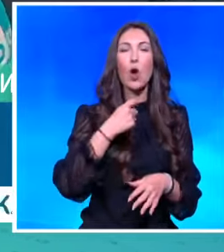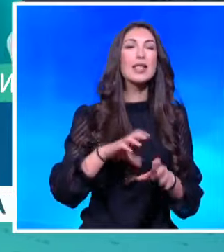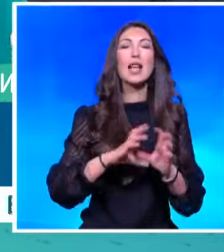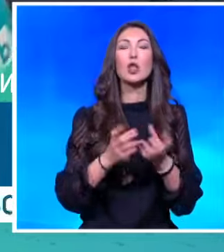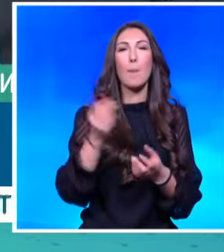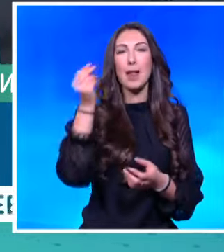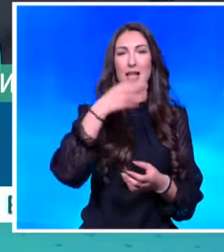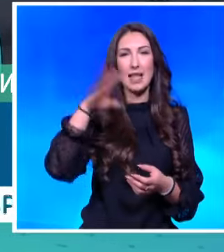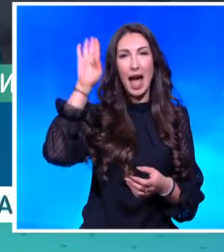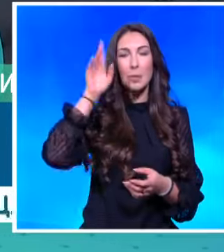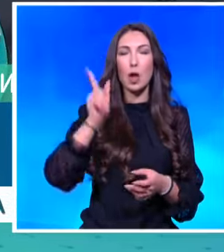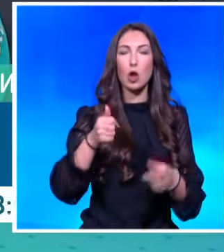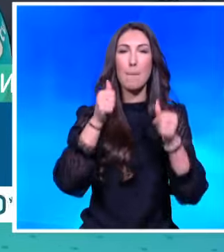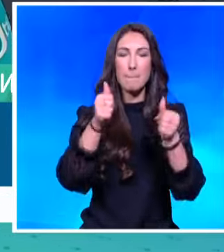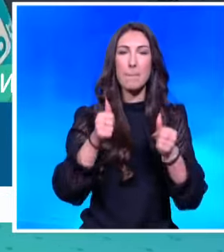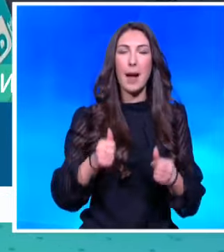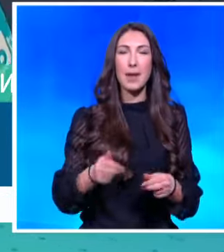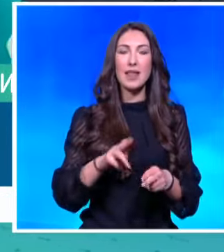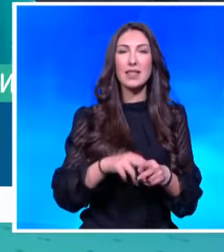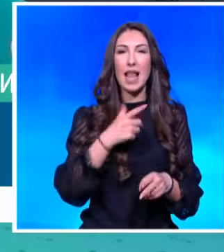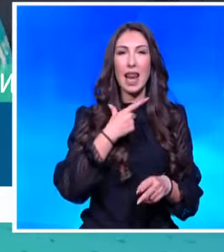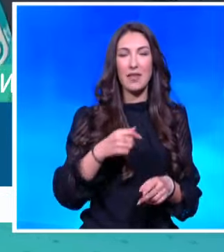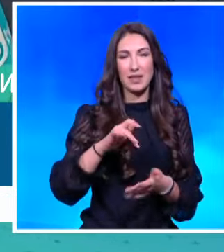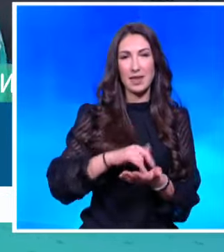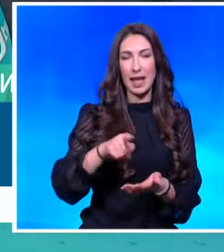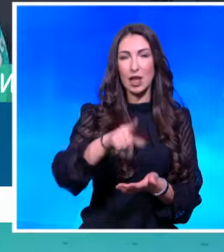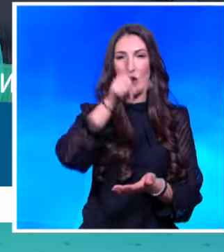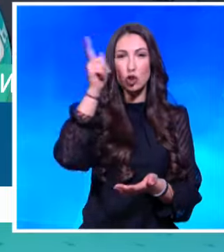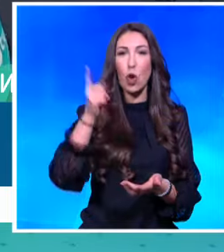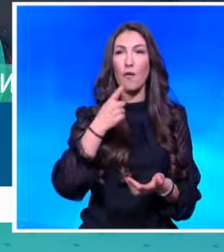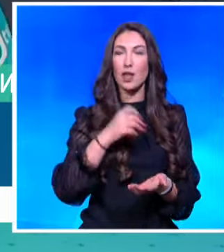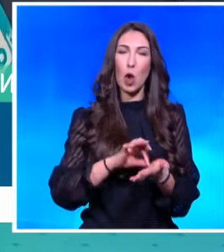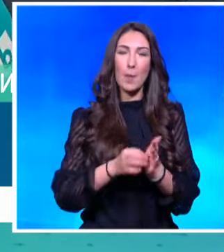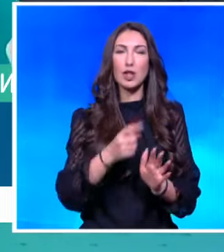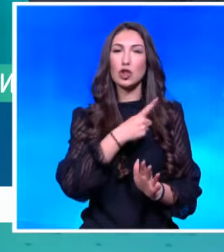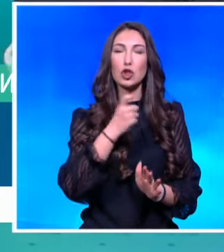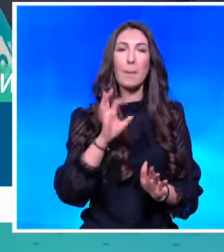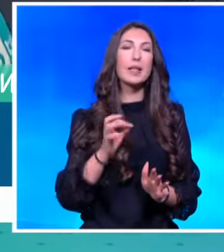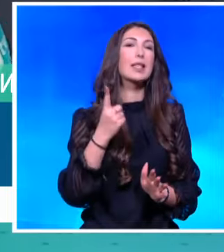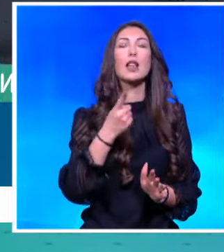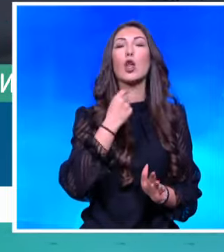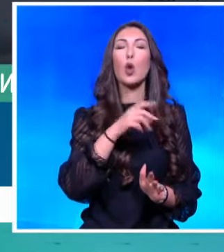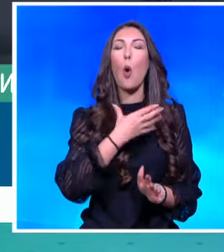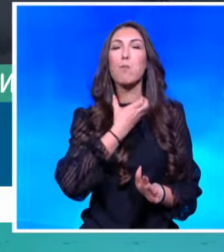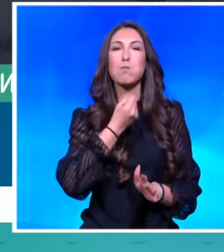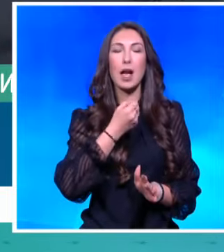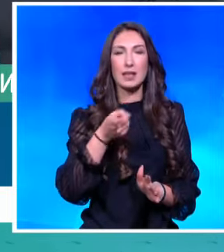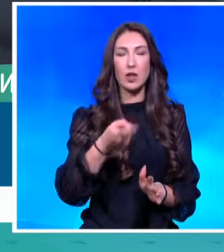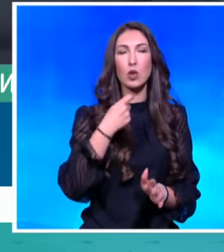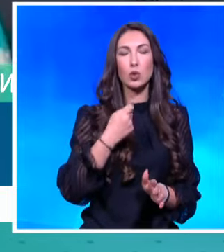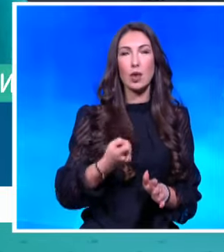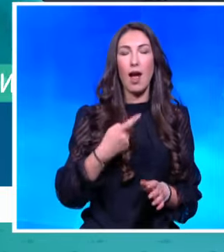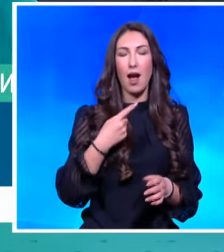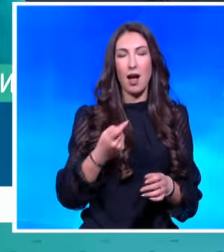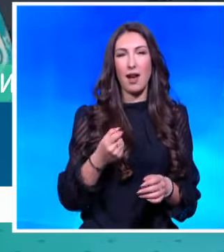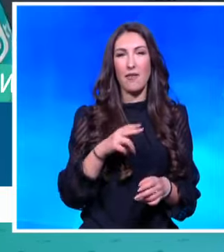армия до паметника на Васил Левски в центъра на София, за да отбележат 151 години от обесването на апостола на